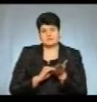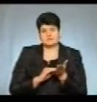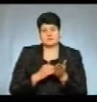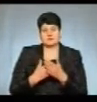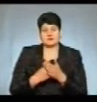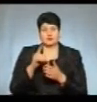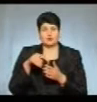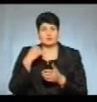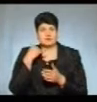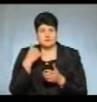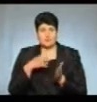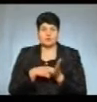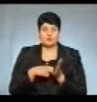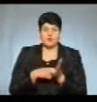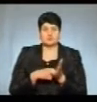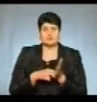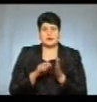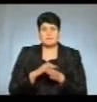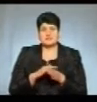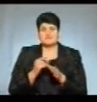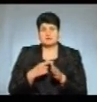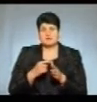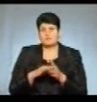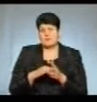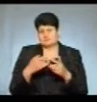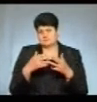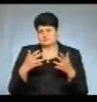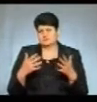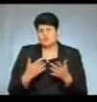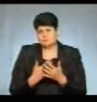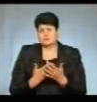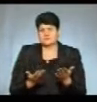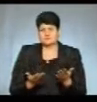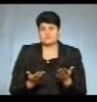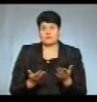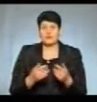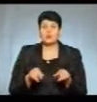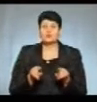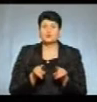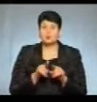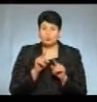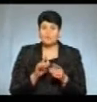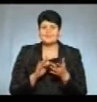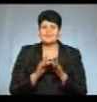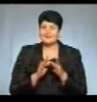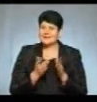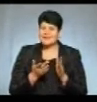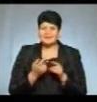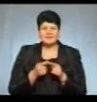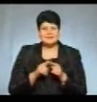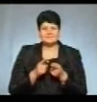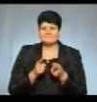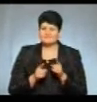номер телефону, електронну пошту, прізвище по батькові. От, або інше щось. От, тому інтернет – це наразі такий, да,